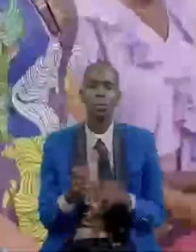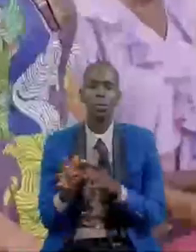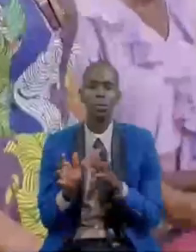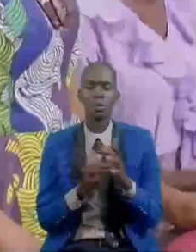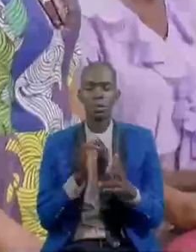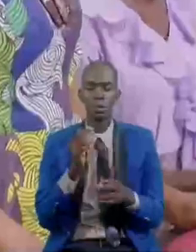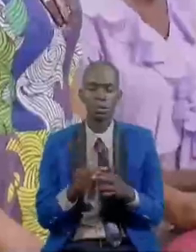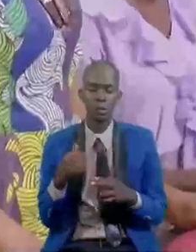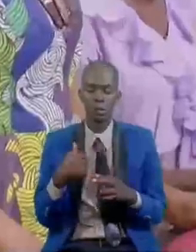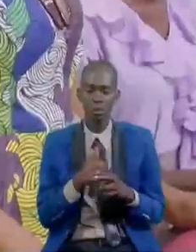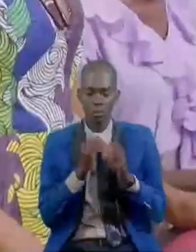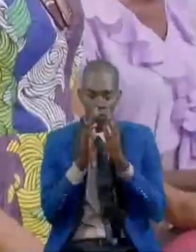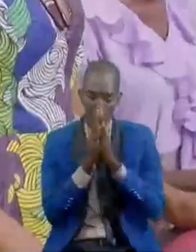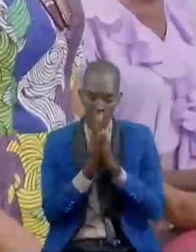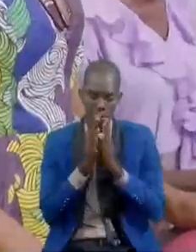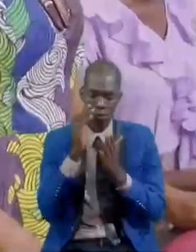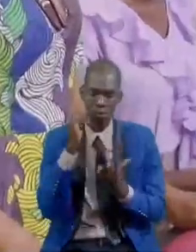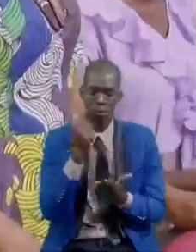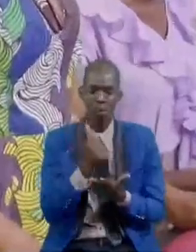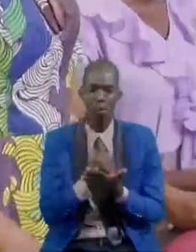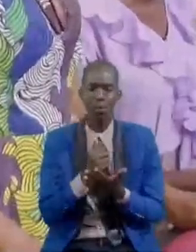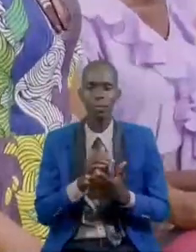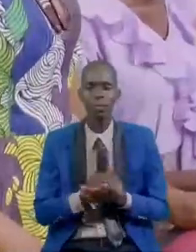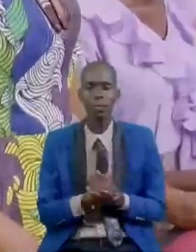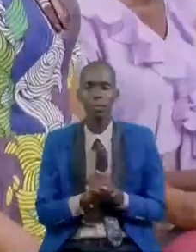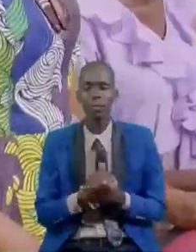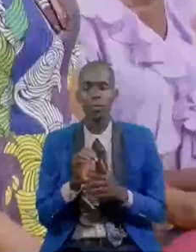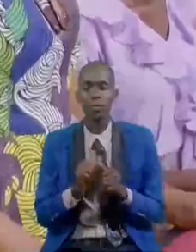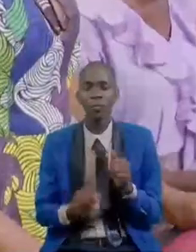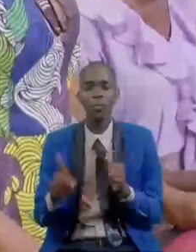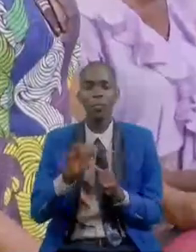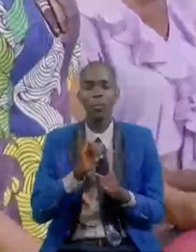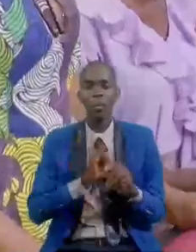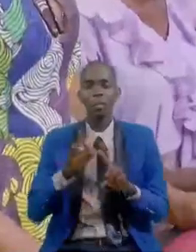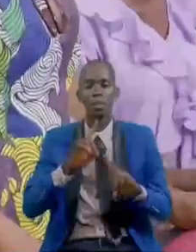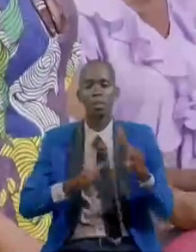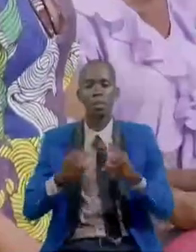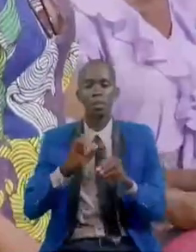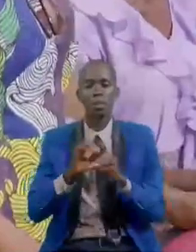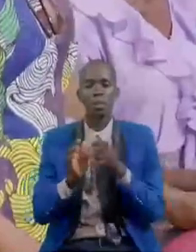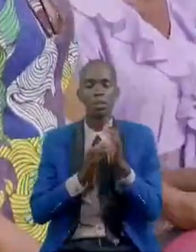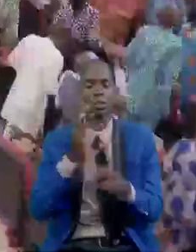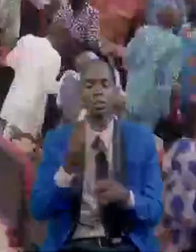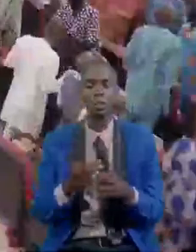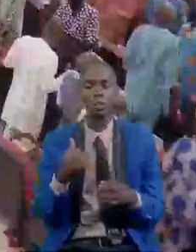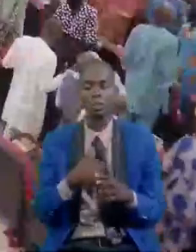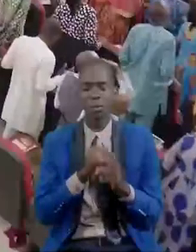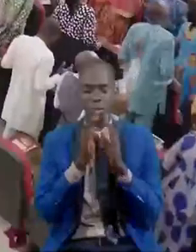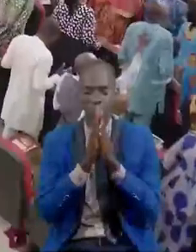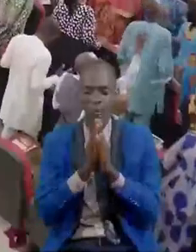Au nom de Jésus, nous prions. Et tout le monde, je dis au nom de Jésus, nous